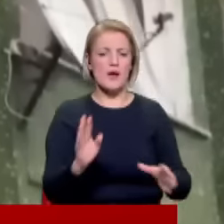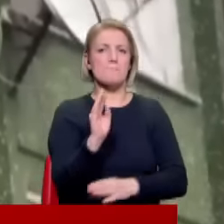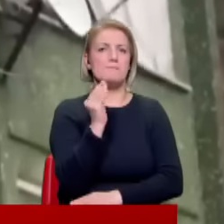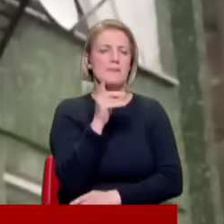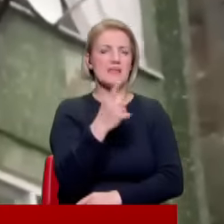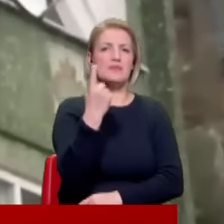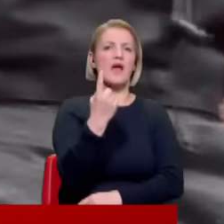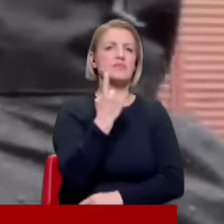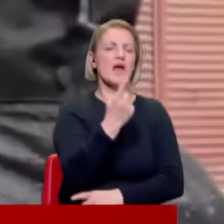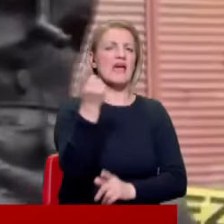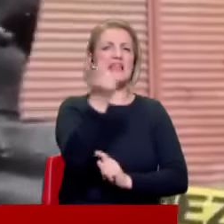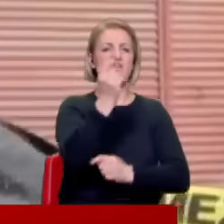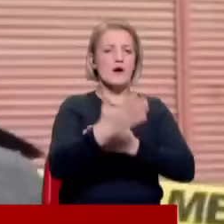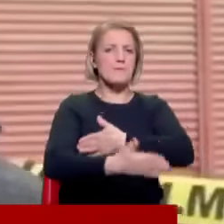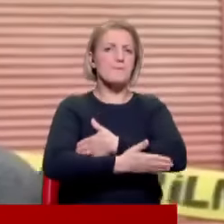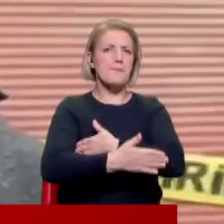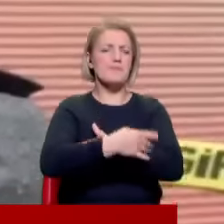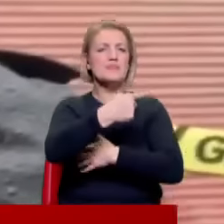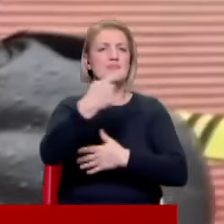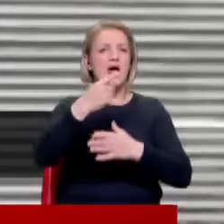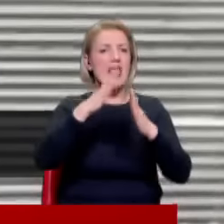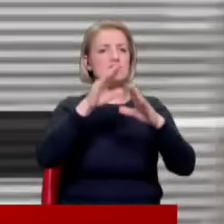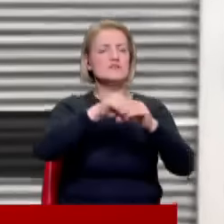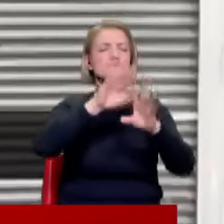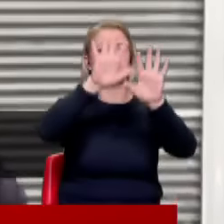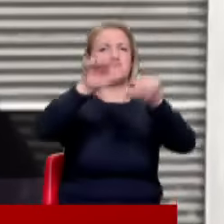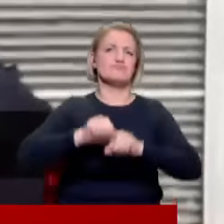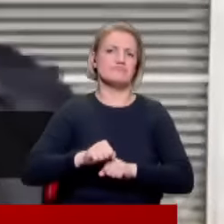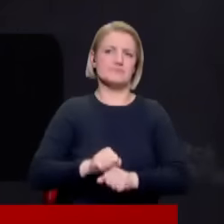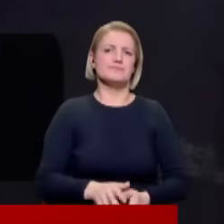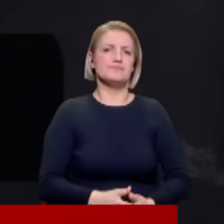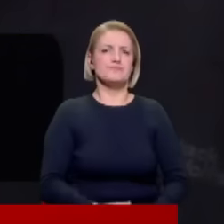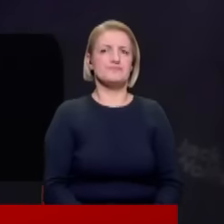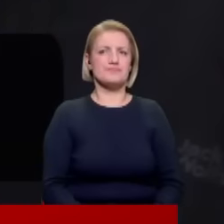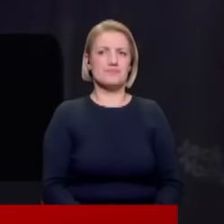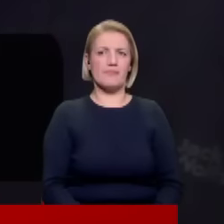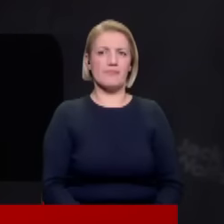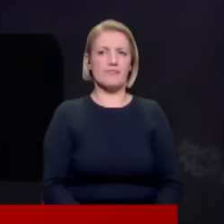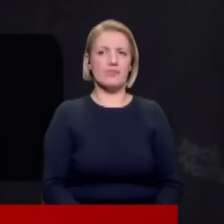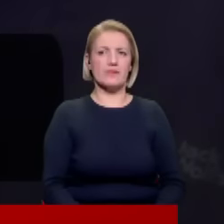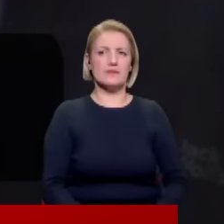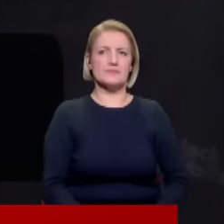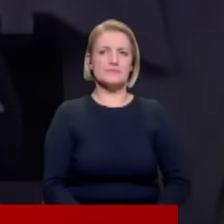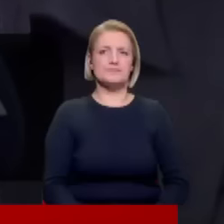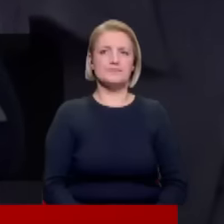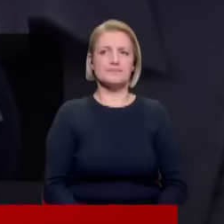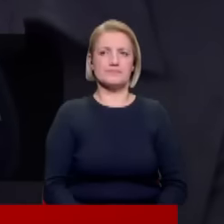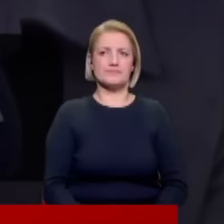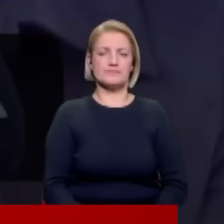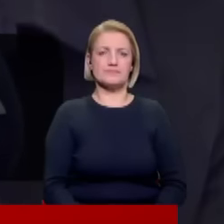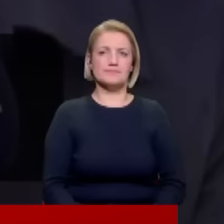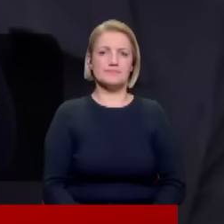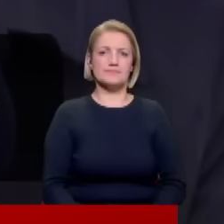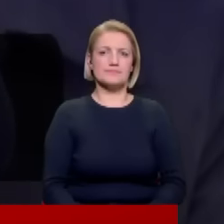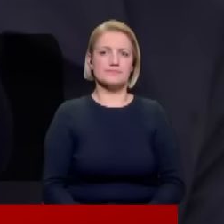bebekler tek tek itfaiye yardımıyla dairelerden alındı. O bebek tamam geliyor. Tabii ciddi de bir yağış devam ediyor.